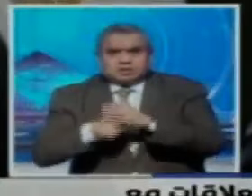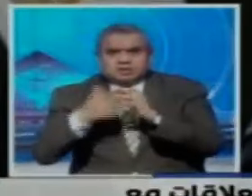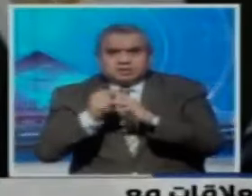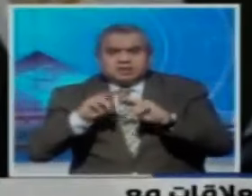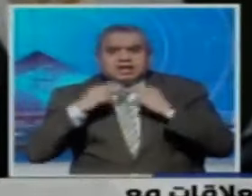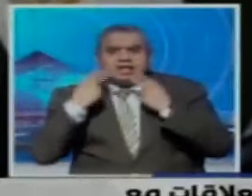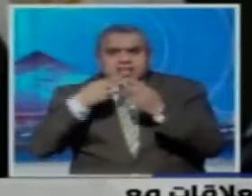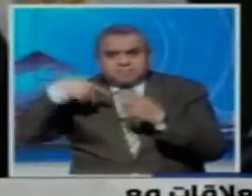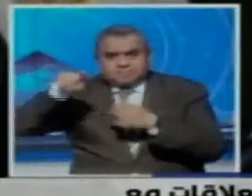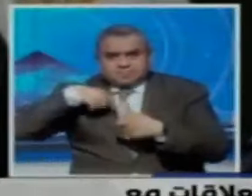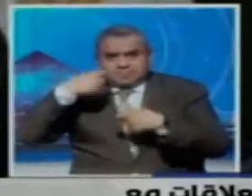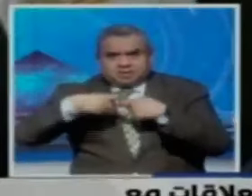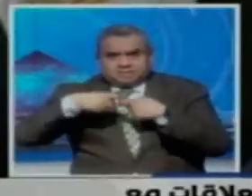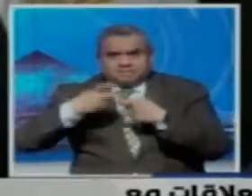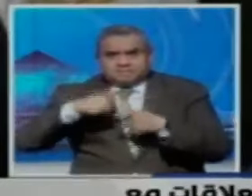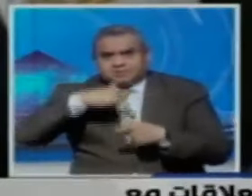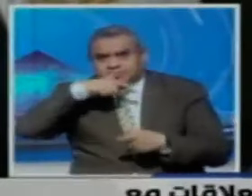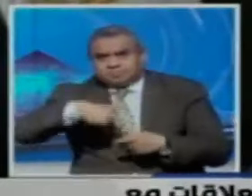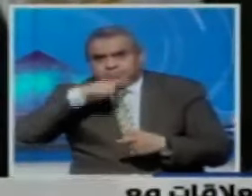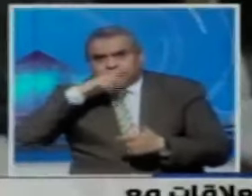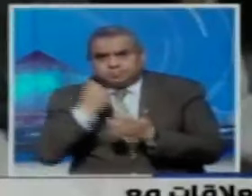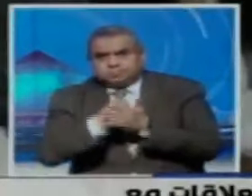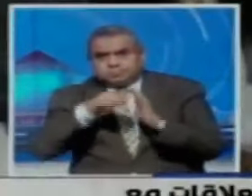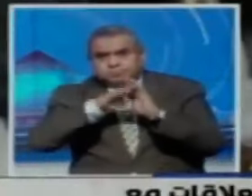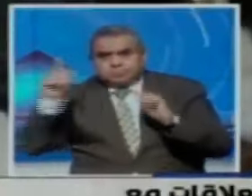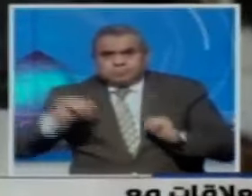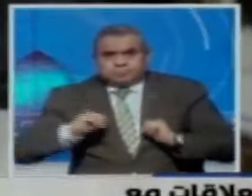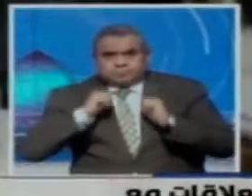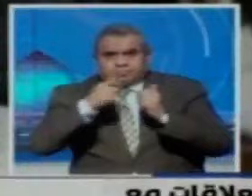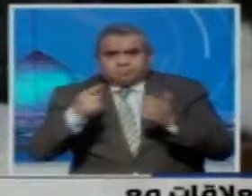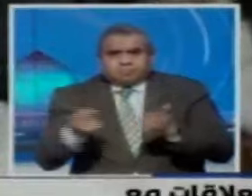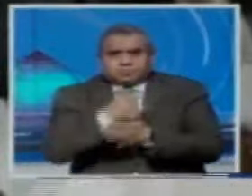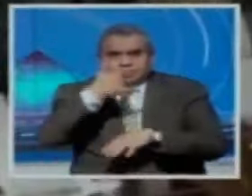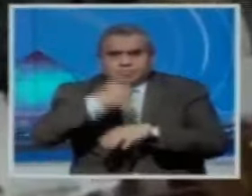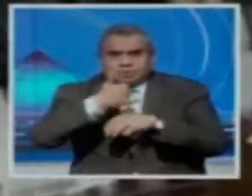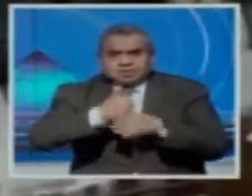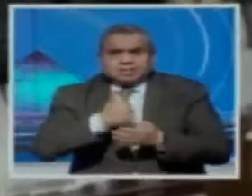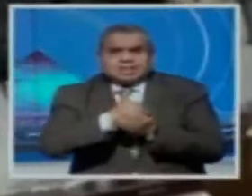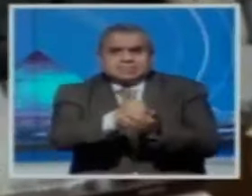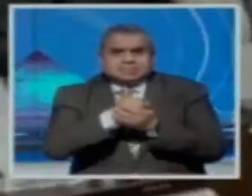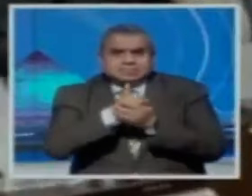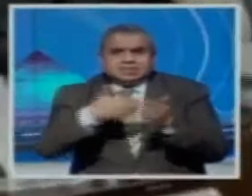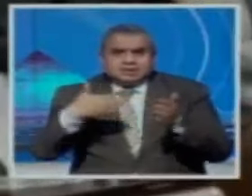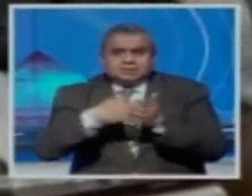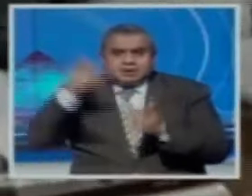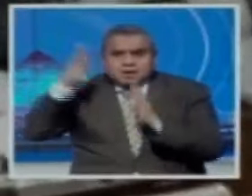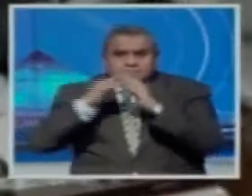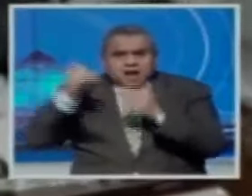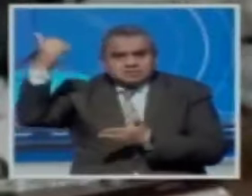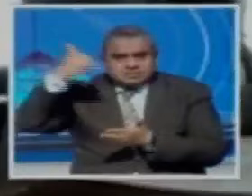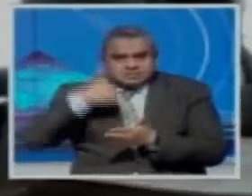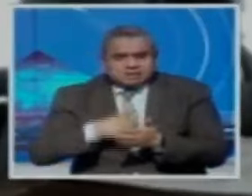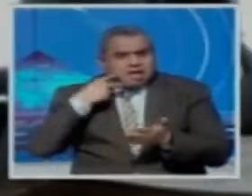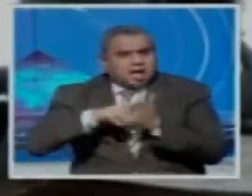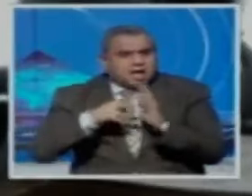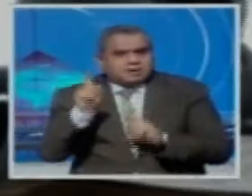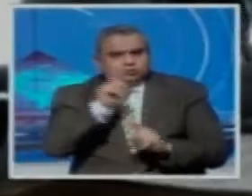الدولي الإنمائي. هذا بالإضافة إلى نتائج زيارة بعثة مؤسسة التمويل الدولية لمصر مؤخرا.